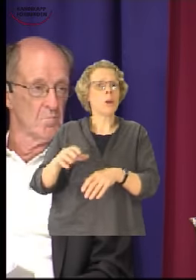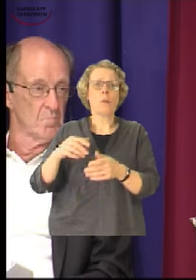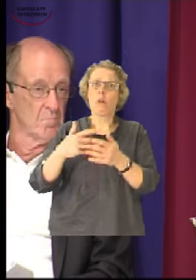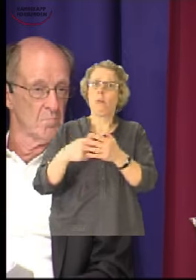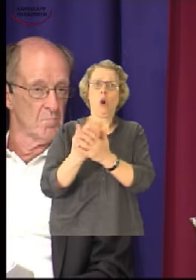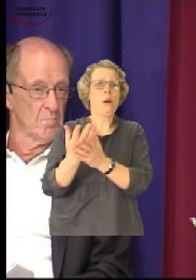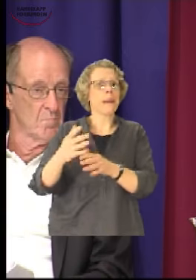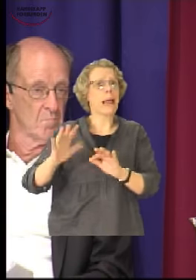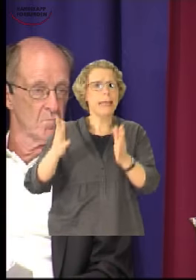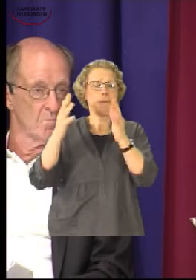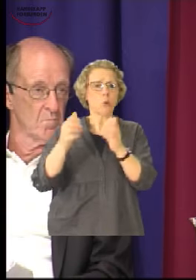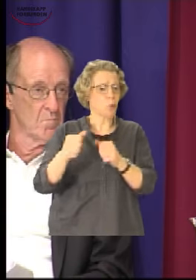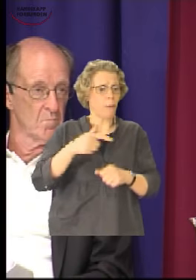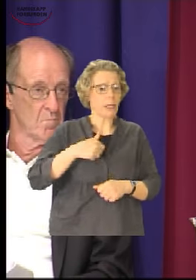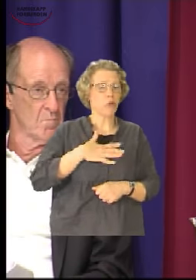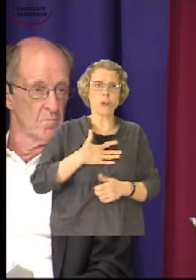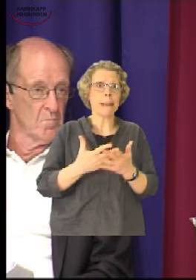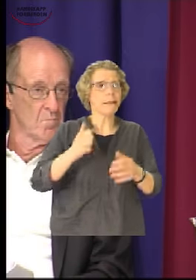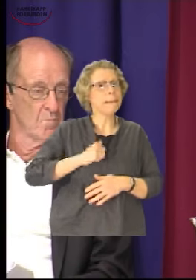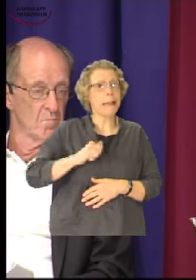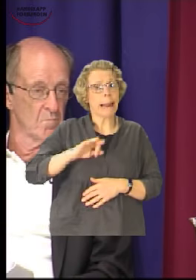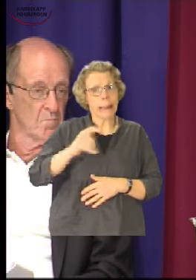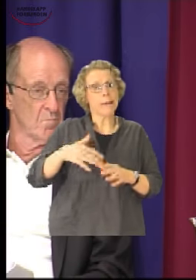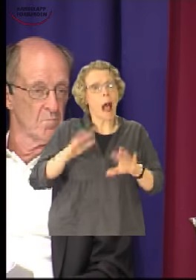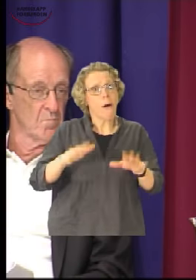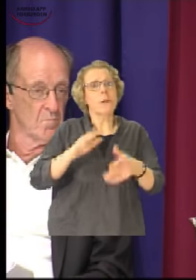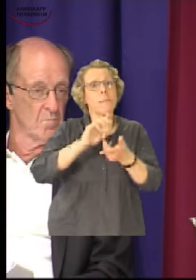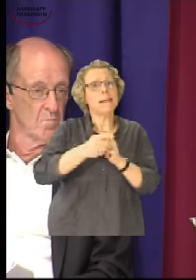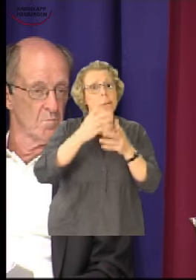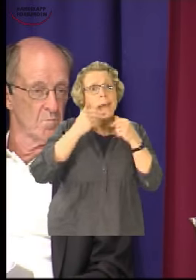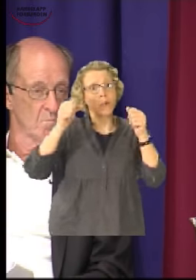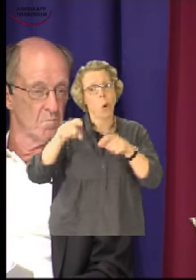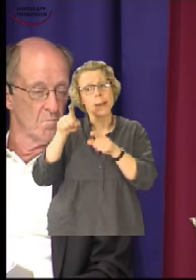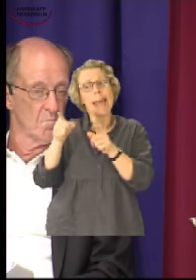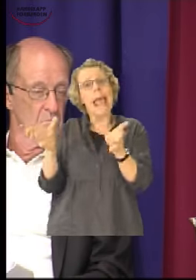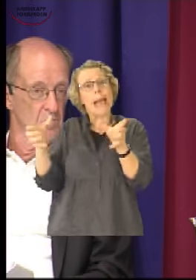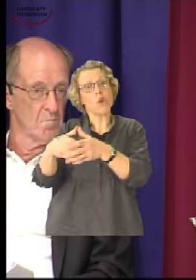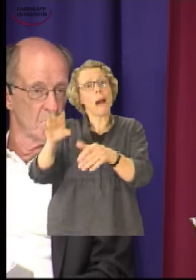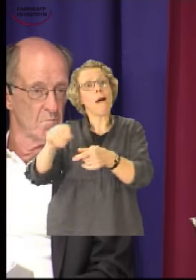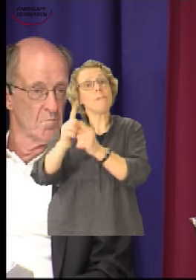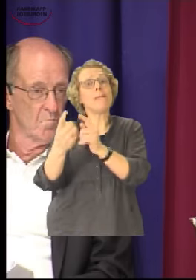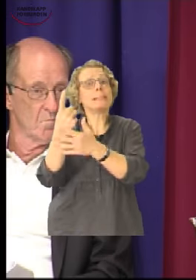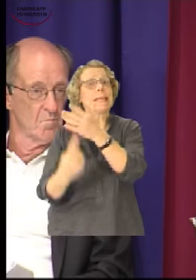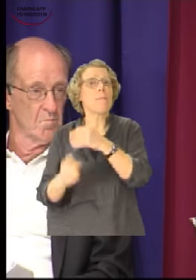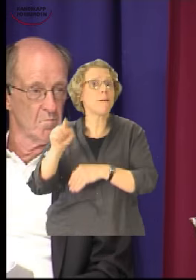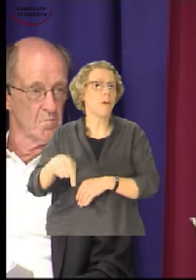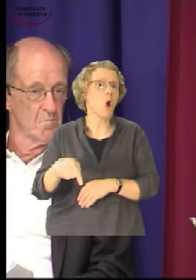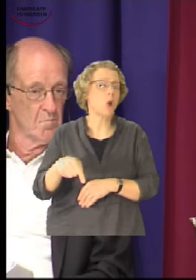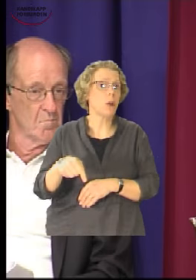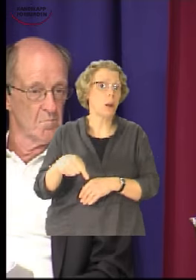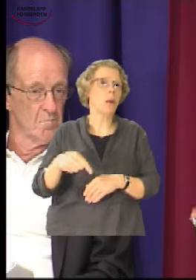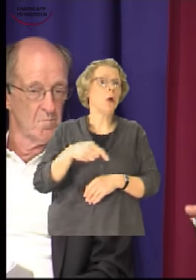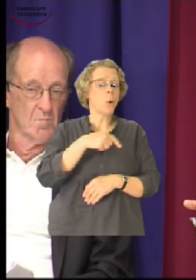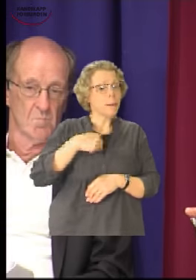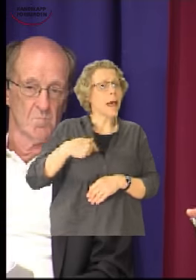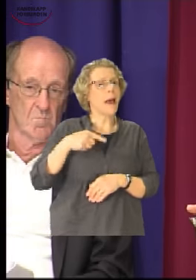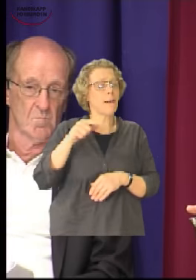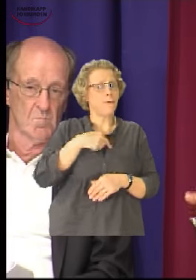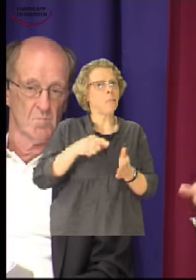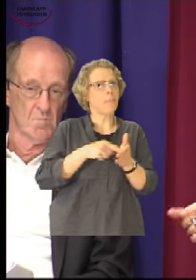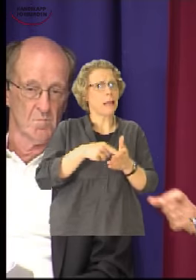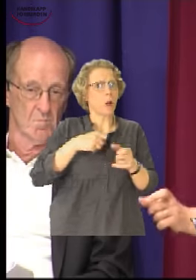tillgängligheten har förbättrats om det har försämrats för dem. Så att det måste ju vara ett annat sätt, och där är ju de här stuprören som du pratar om. Man tittar man på varje